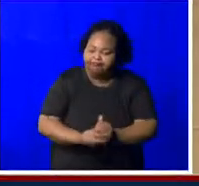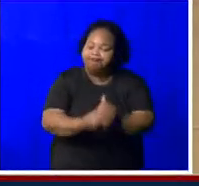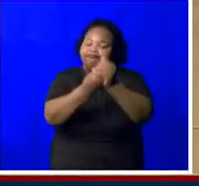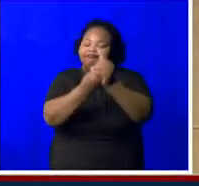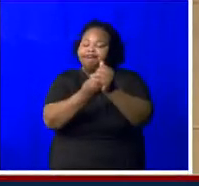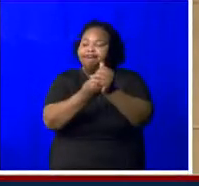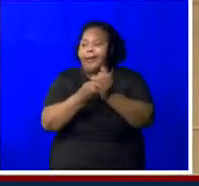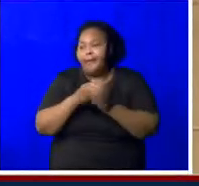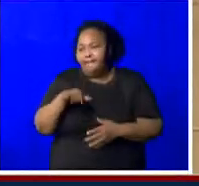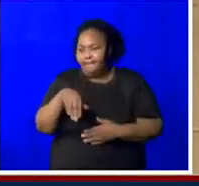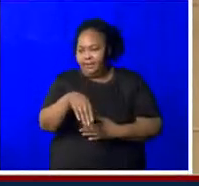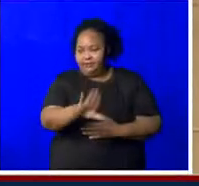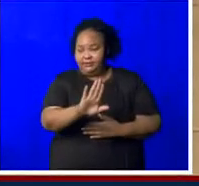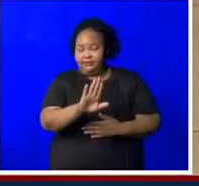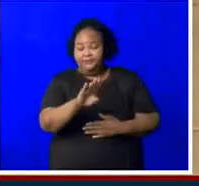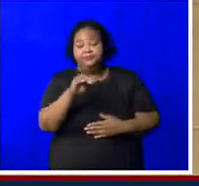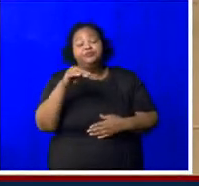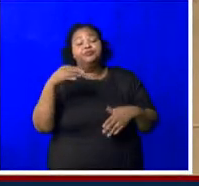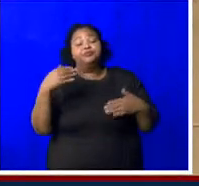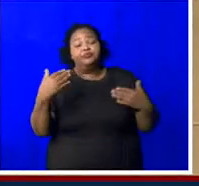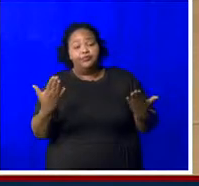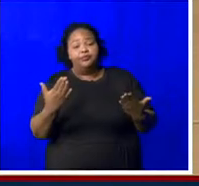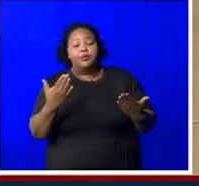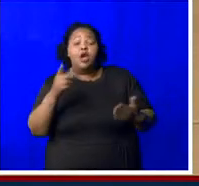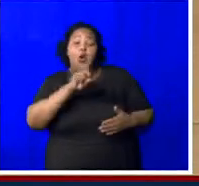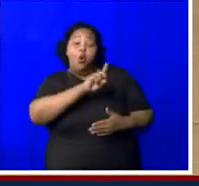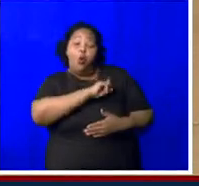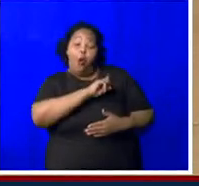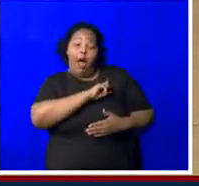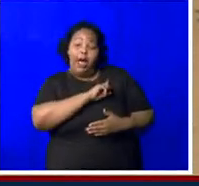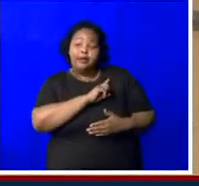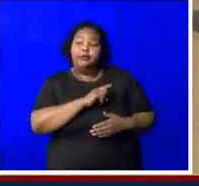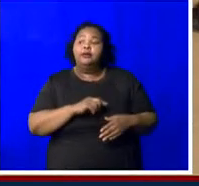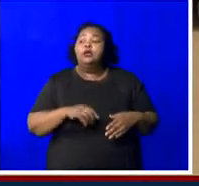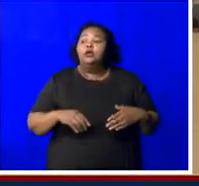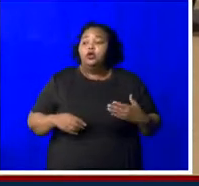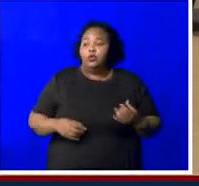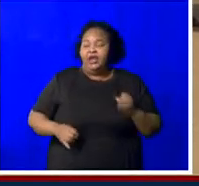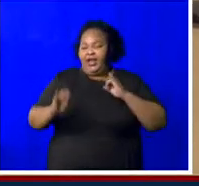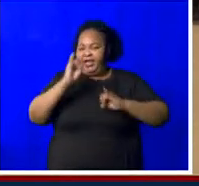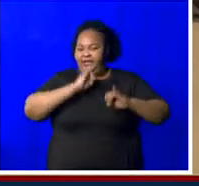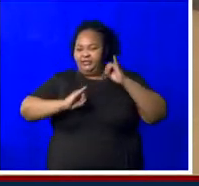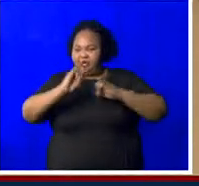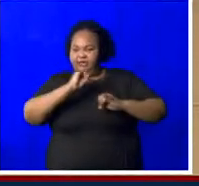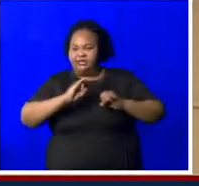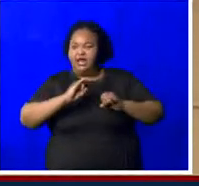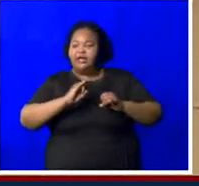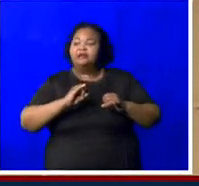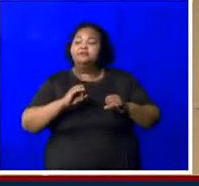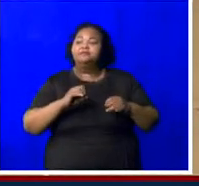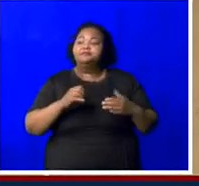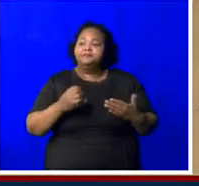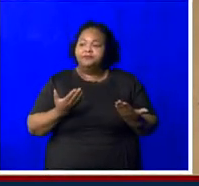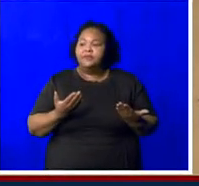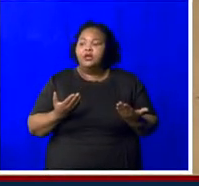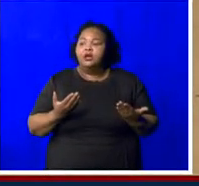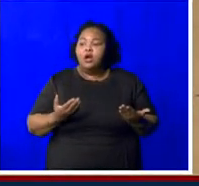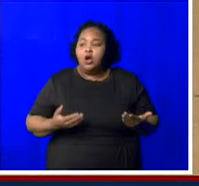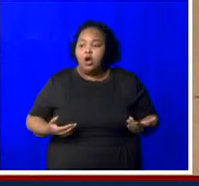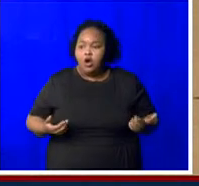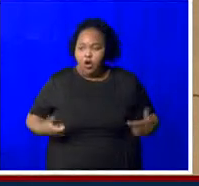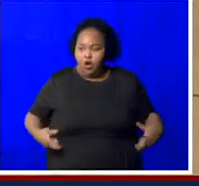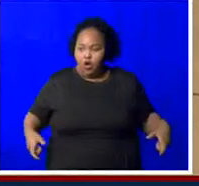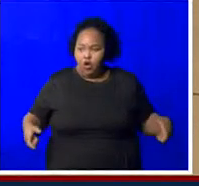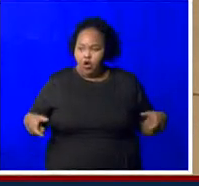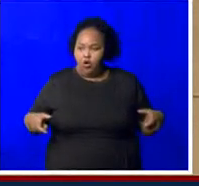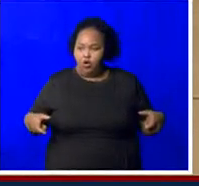phela kokuthi kunale international convention on population development livele la Tindzabakaya